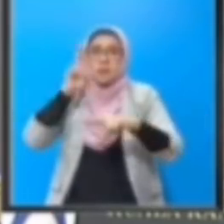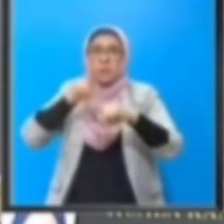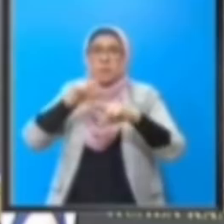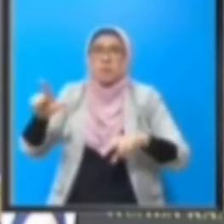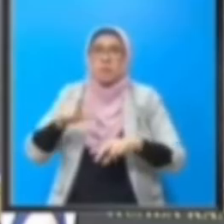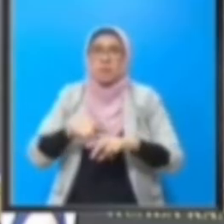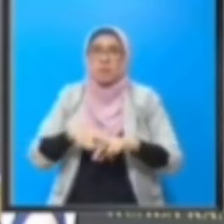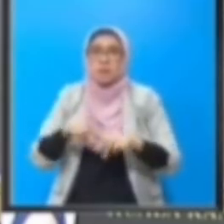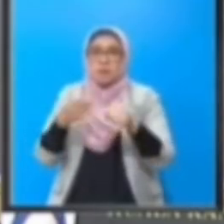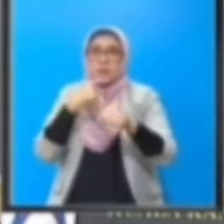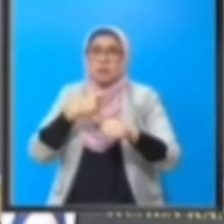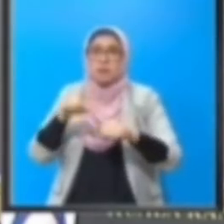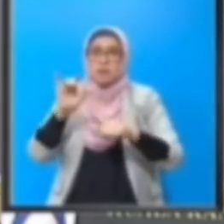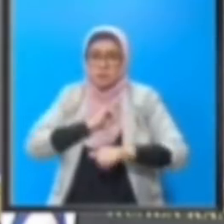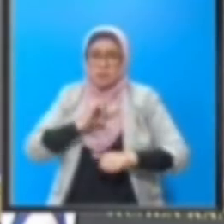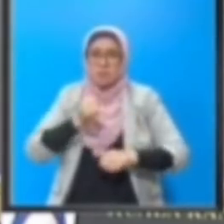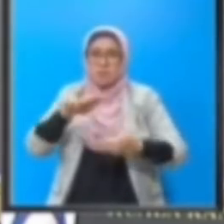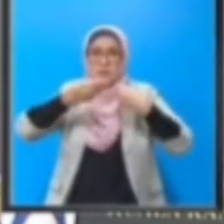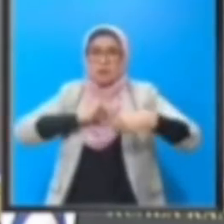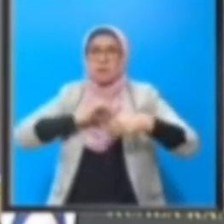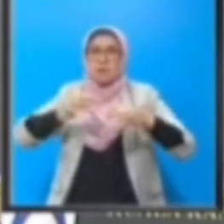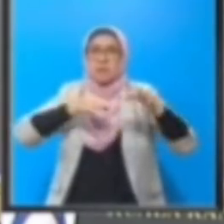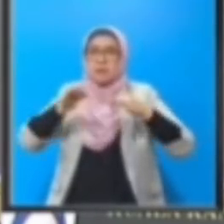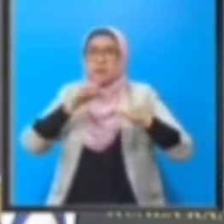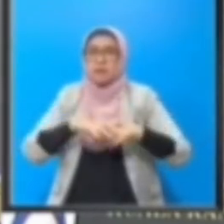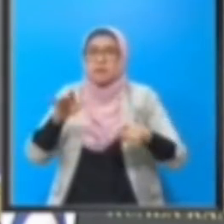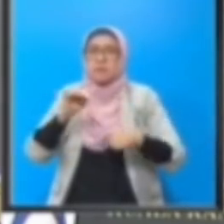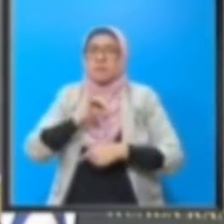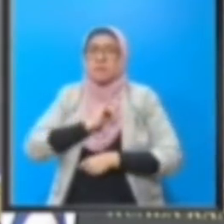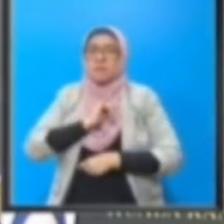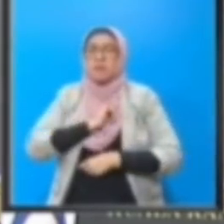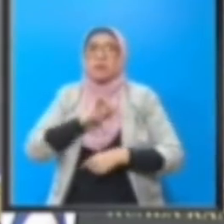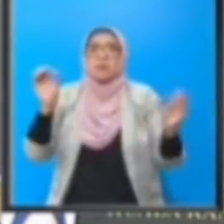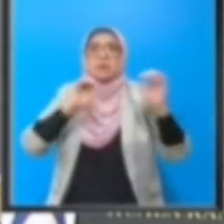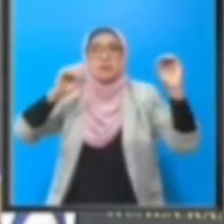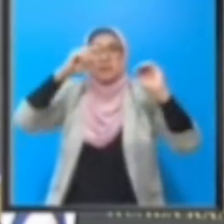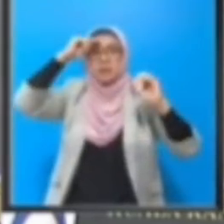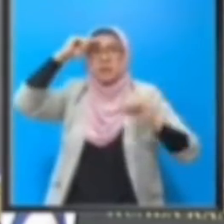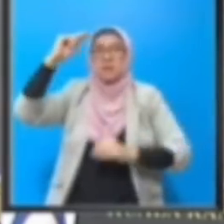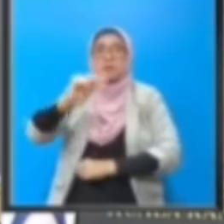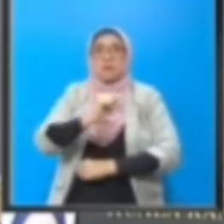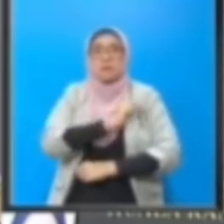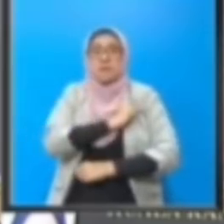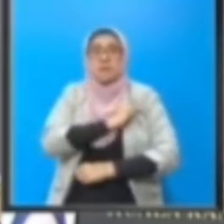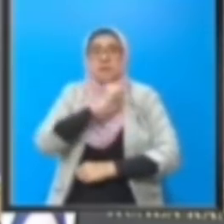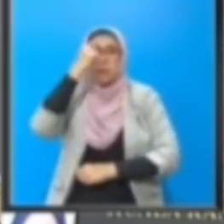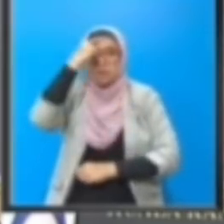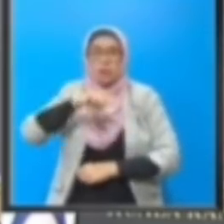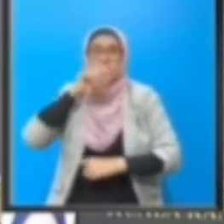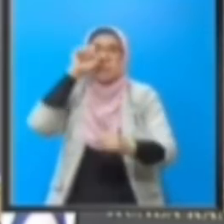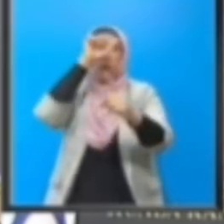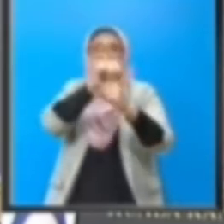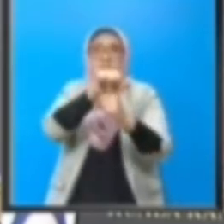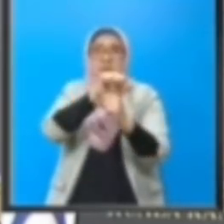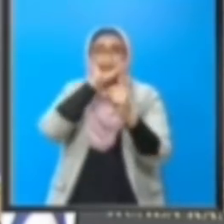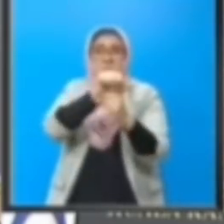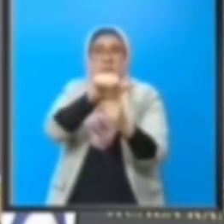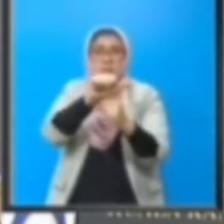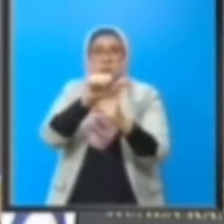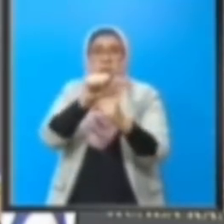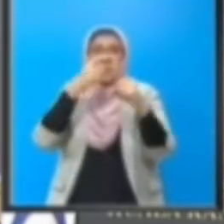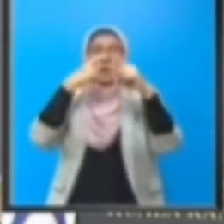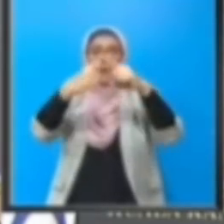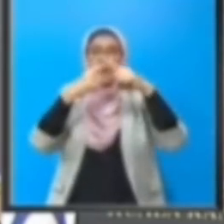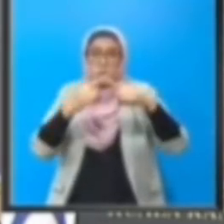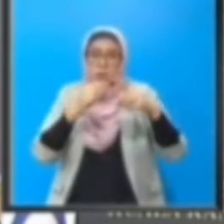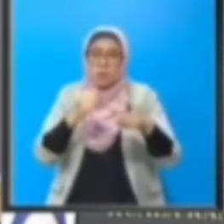Jelaskan. Dikira tapi di saya tanya, saya tidak ada niat untuk menipu lagi dewan ataupun